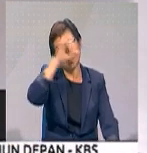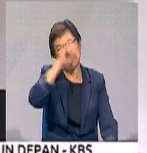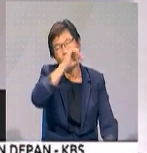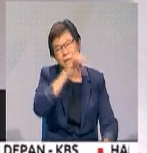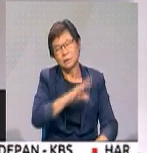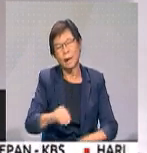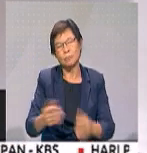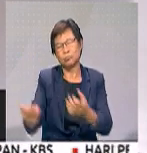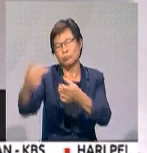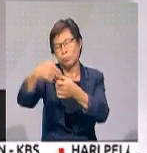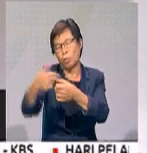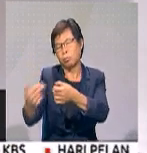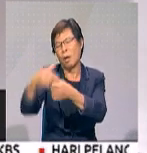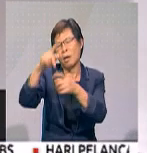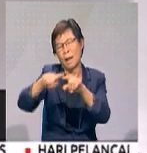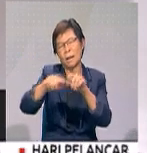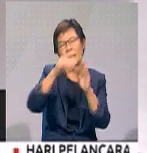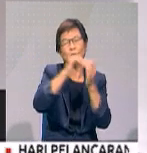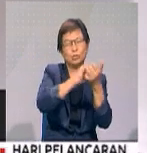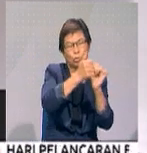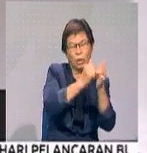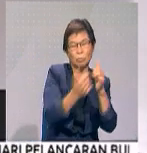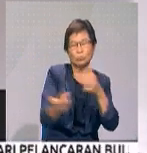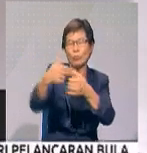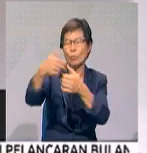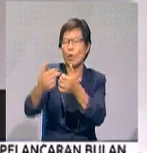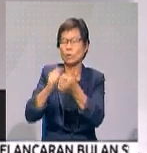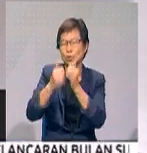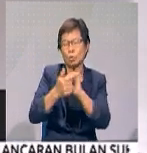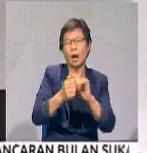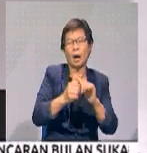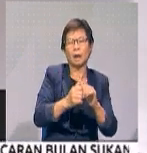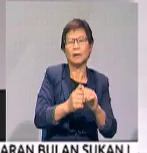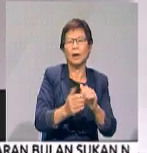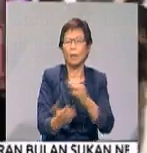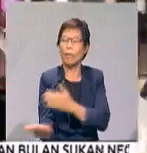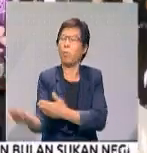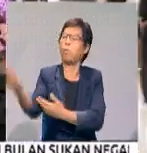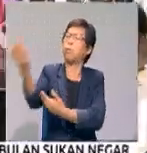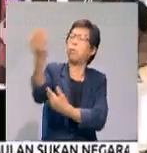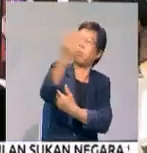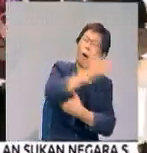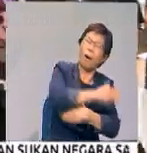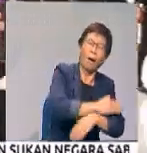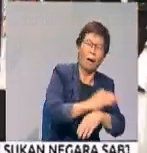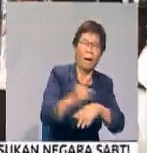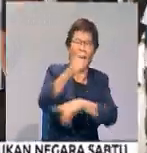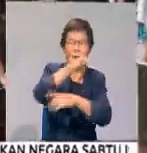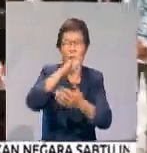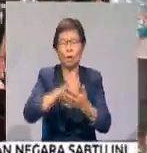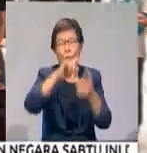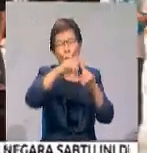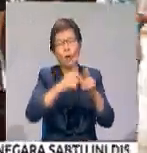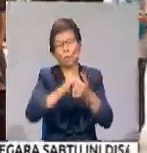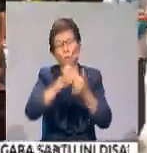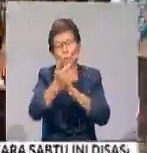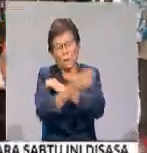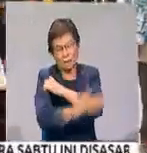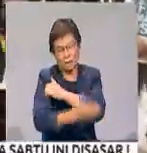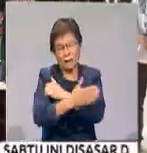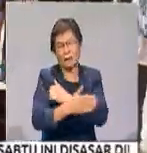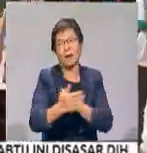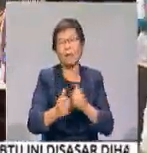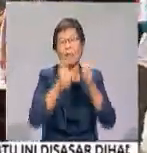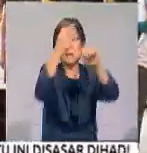menyertai pelbagai atau cara sukan yang akan dijalankan sepanjang hari tersebut. Bulan Sukan Negara yang julung kali diadakan tahun